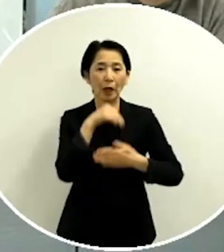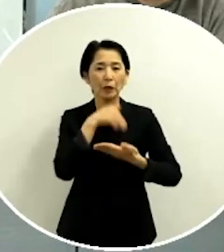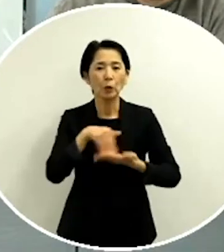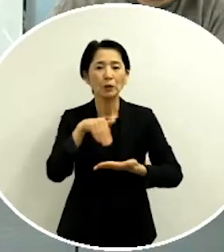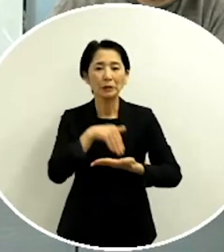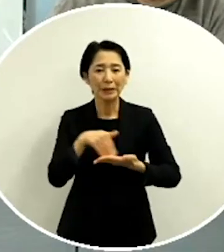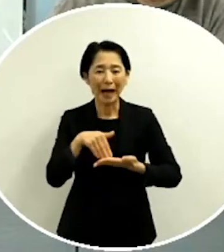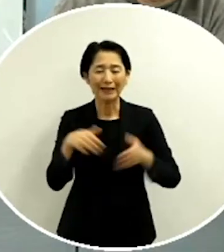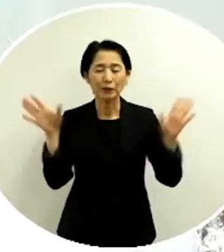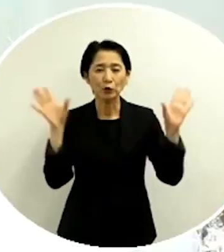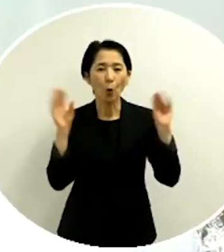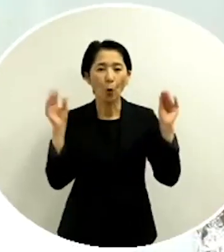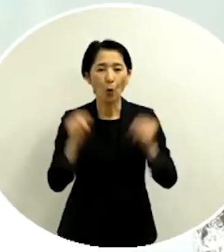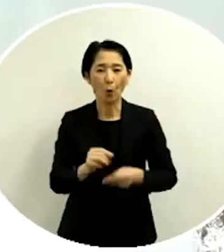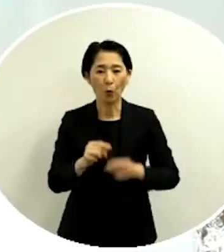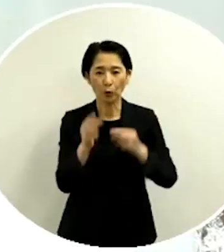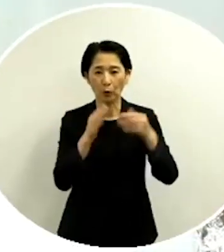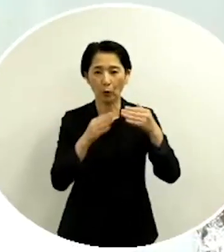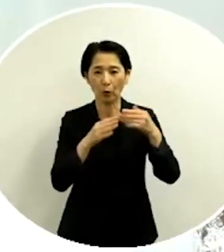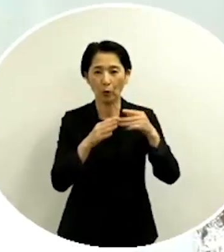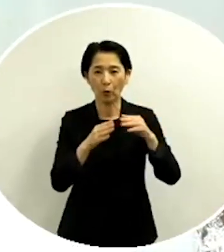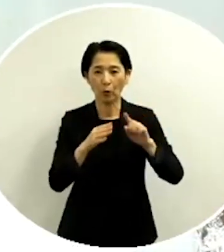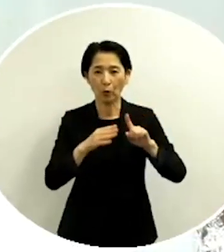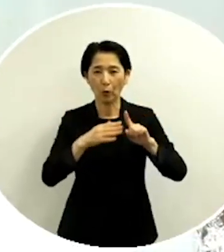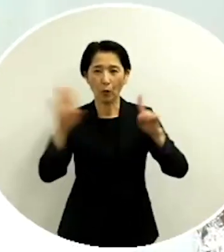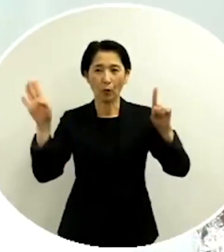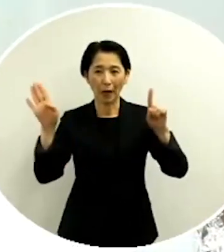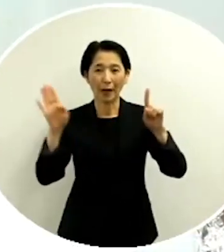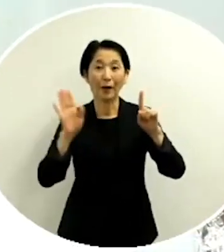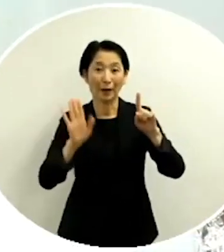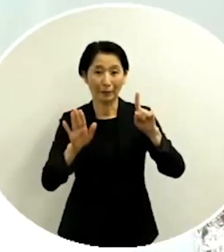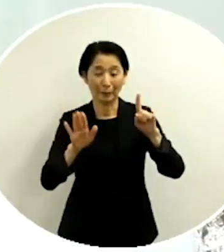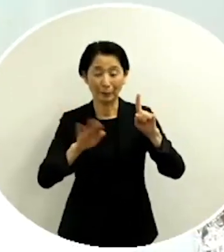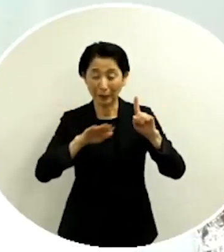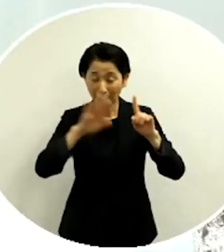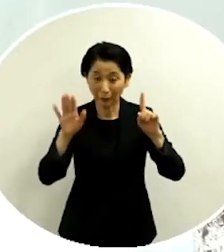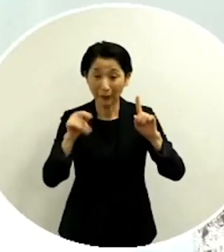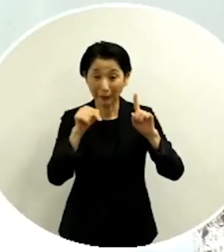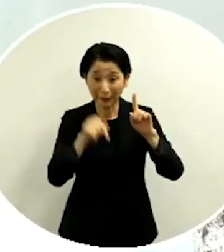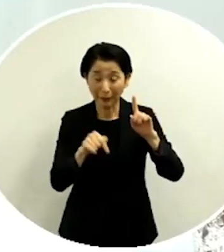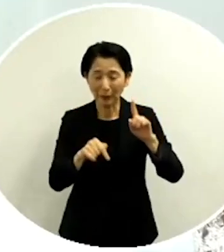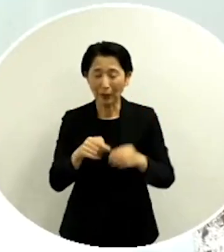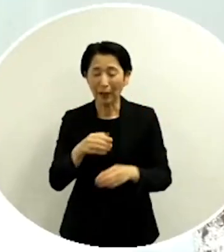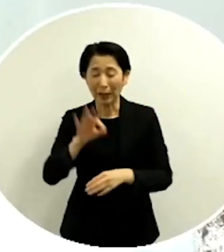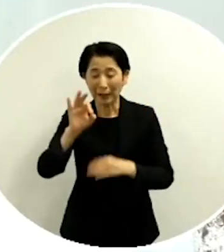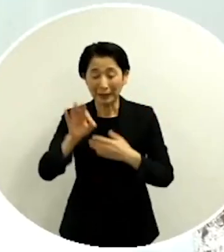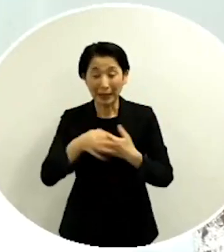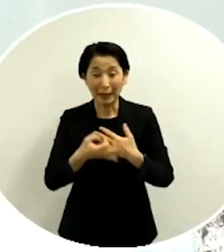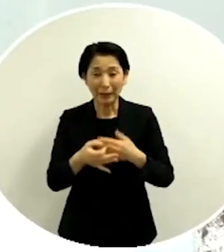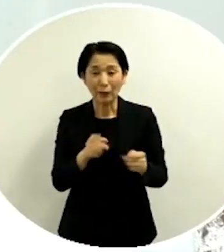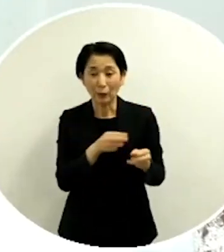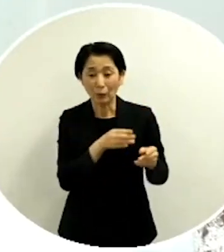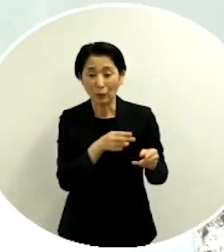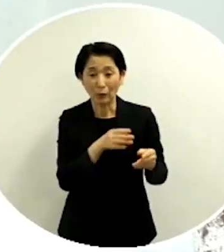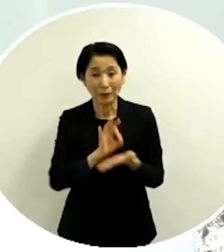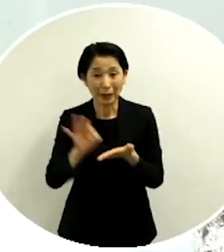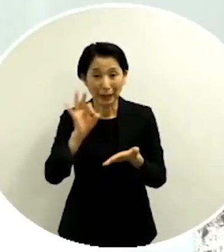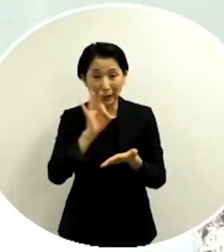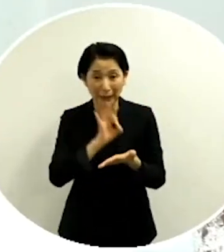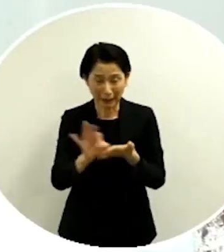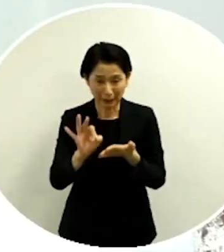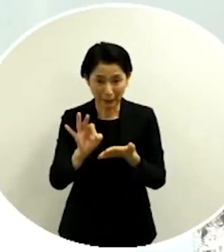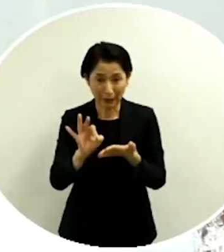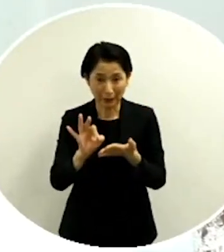ですよさん情報実は予算というのは皆さんの税金を使っている最も大事なものなんですけどどこの自治体も